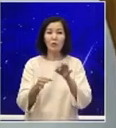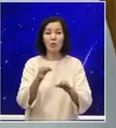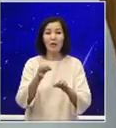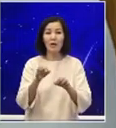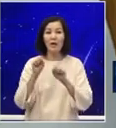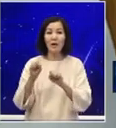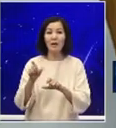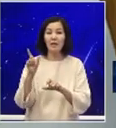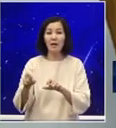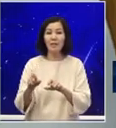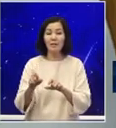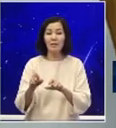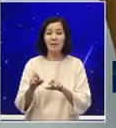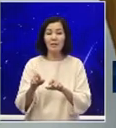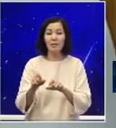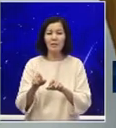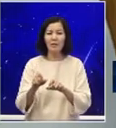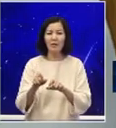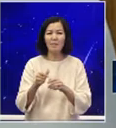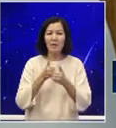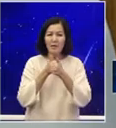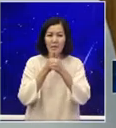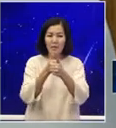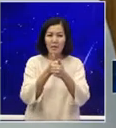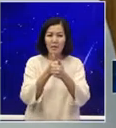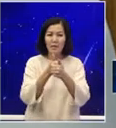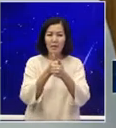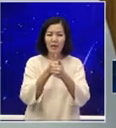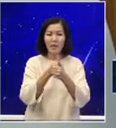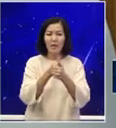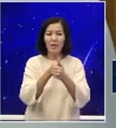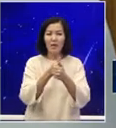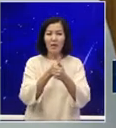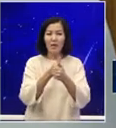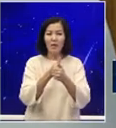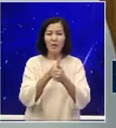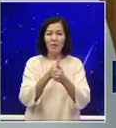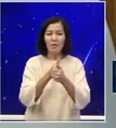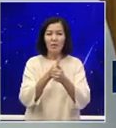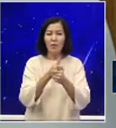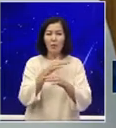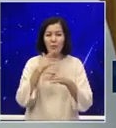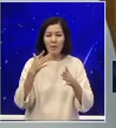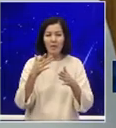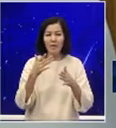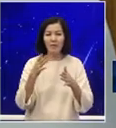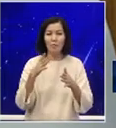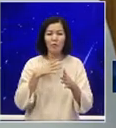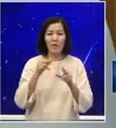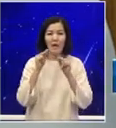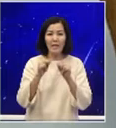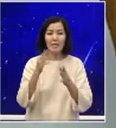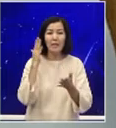ақиқатын айтқан үшін қысымға алып жүргенін сан мәрте куәсі болдым. Әділдік